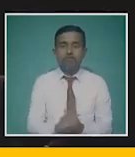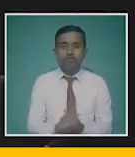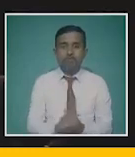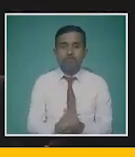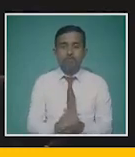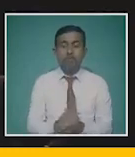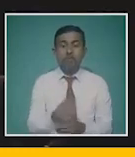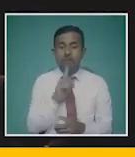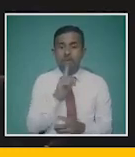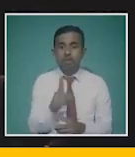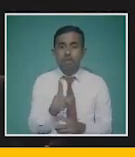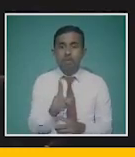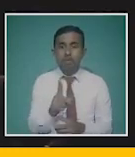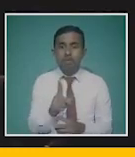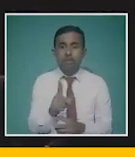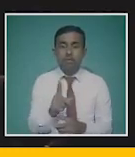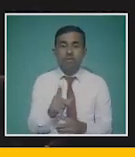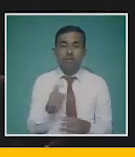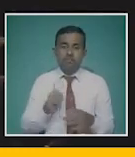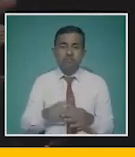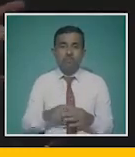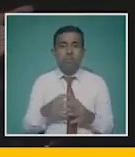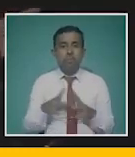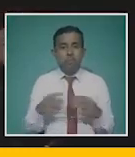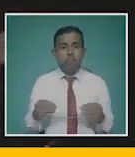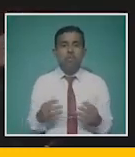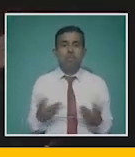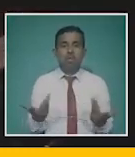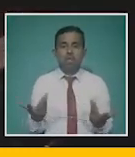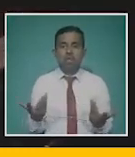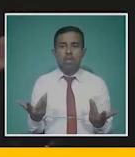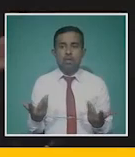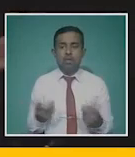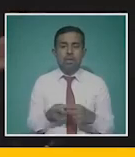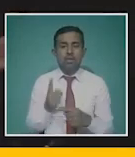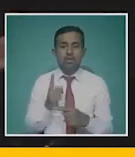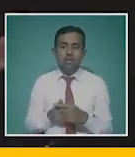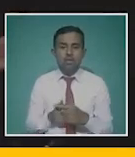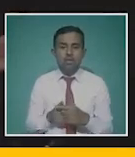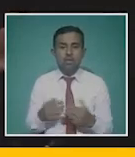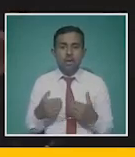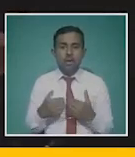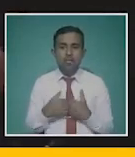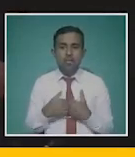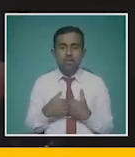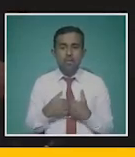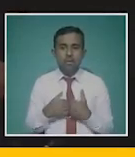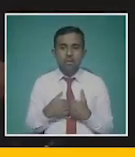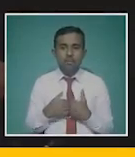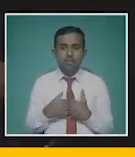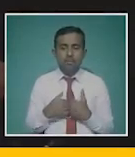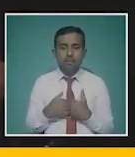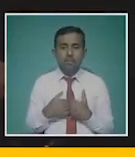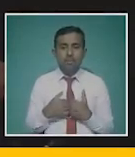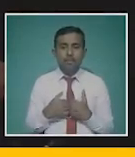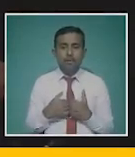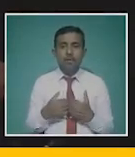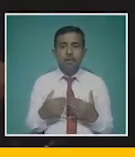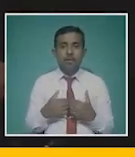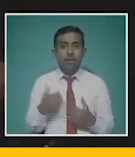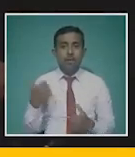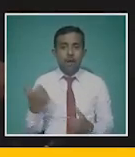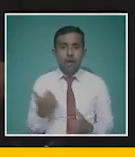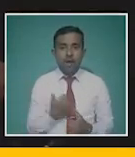මොනව කිව්වත් මෙයා නම් ඒ කිසිවක් ගණනයකට ගත්තේ නැහැ. එයා ආයතනයේ වියදමින් වියදම් අධික වුණු